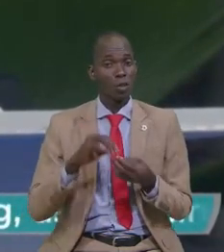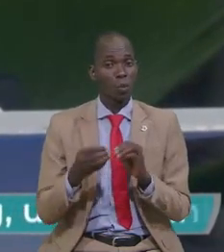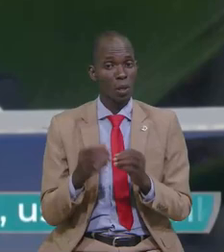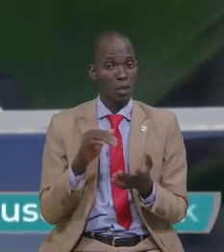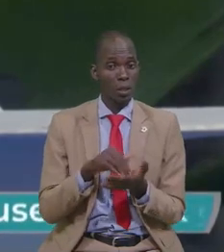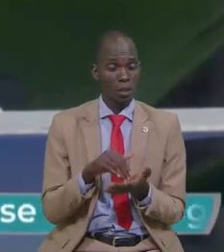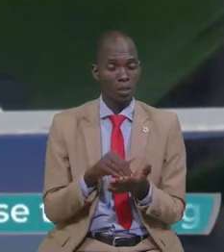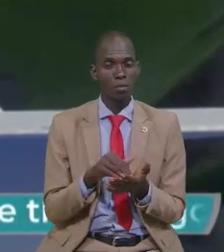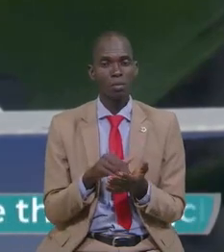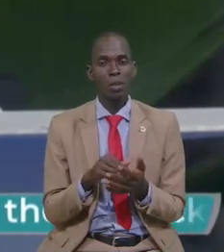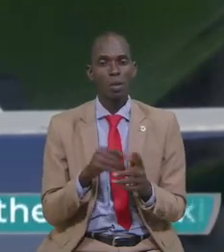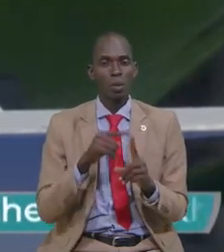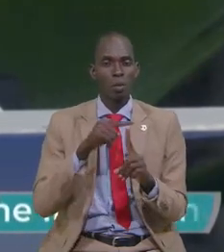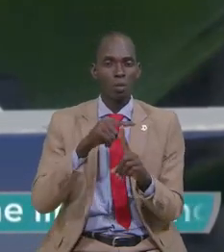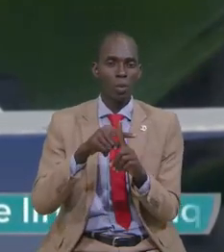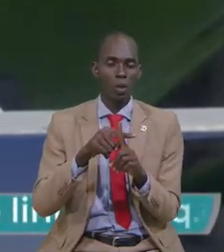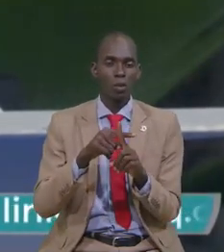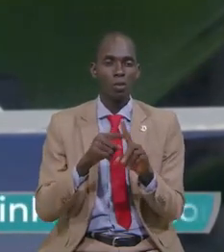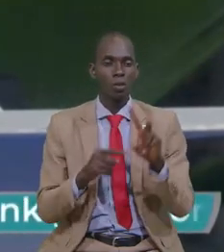+234 91 54 44 92 63. Encore, c'est